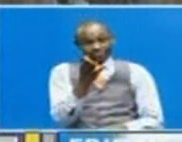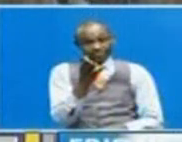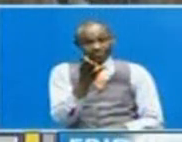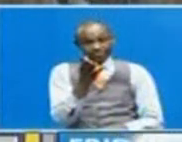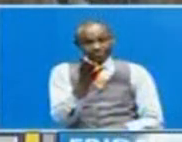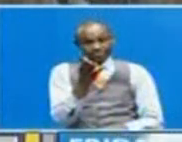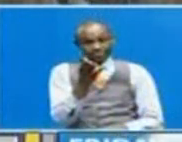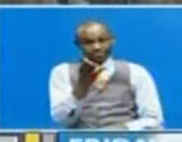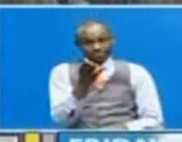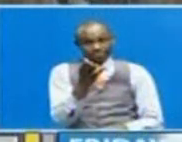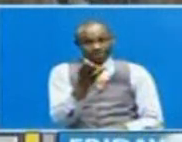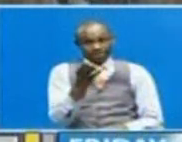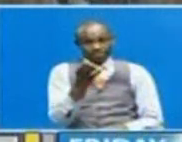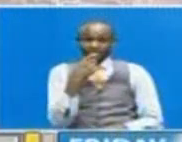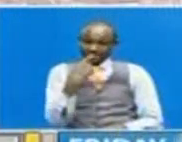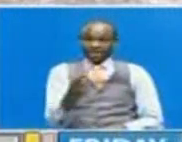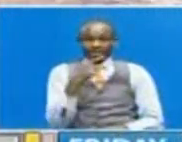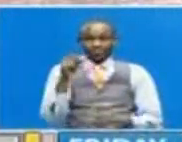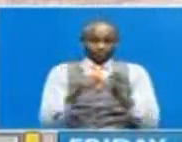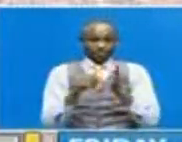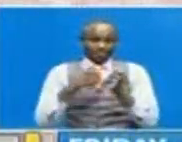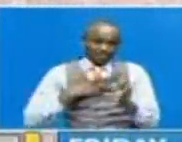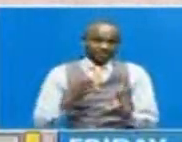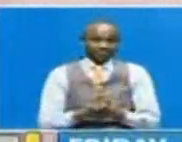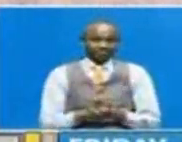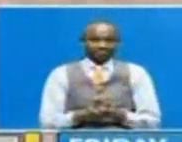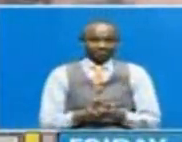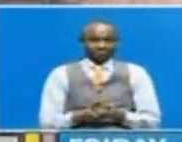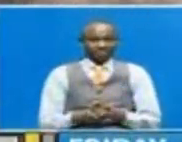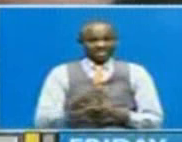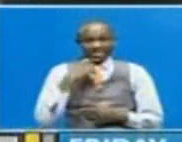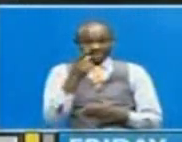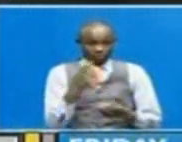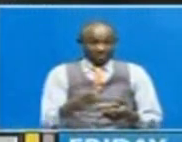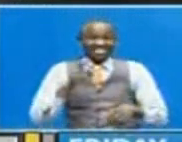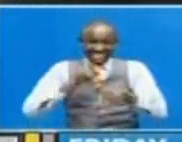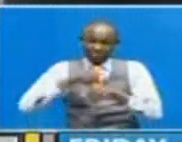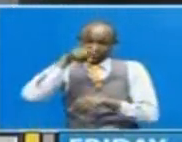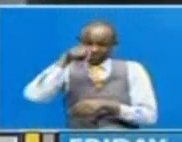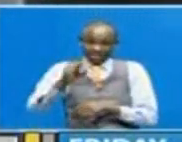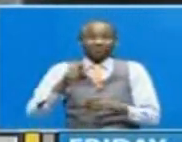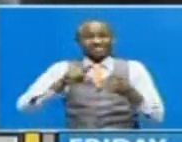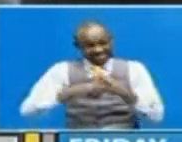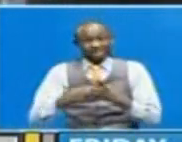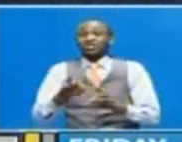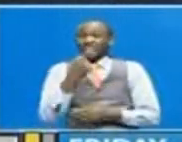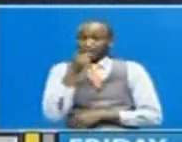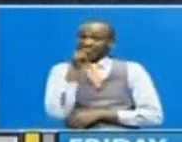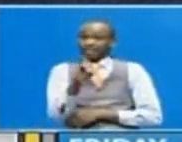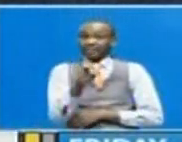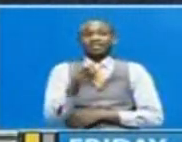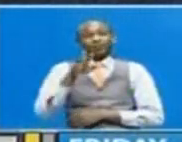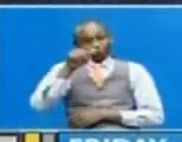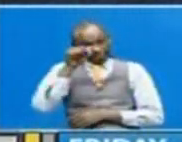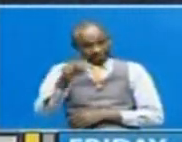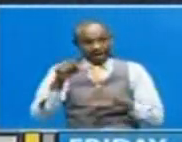ndio dimabia tabu yangu. Ndongo claims that no sooner did he start taking the prescribed medicine than